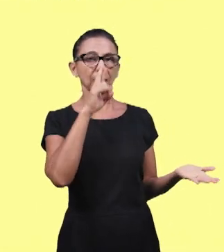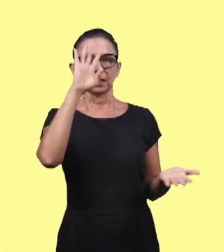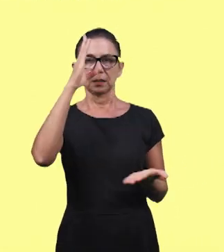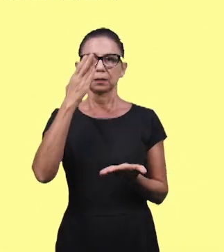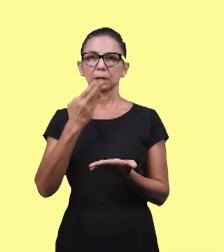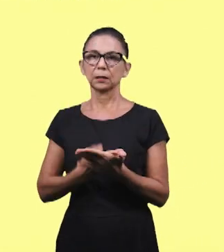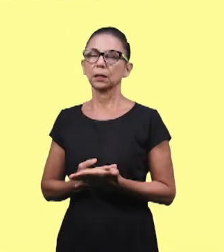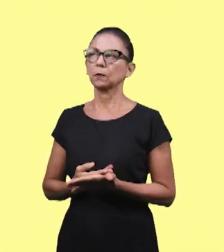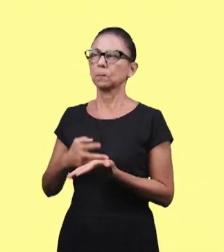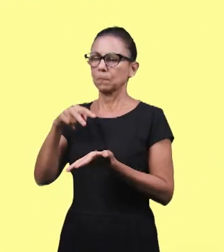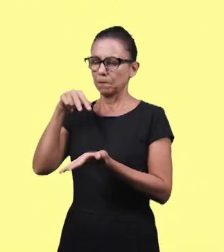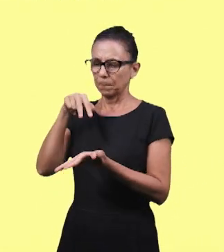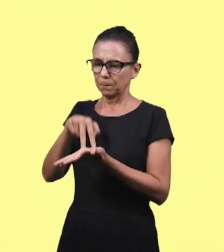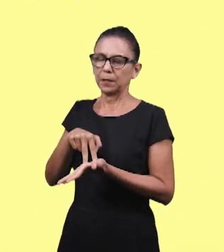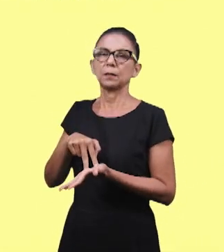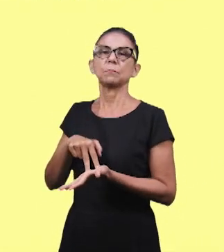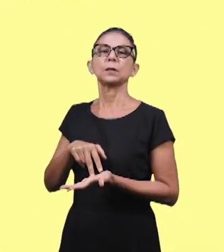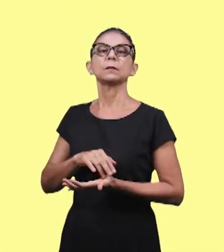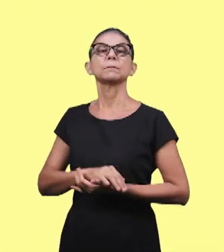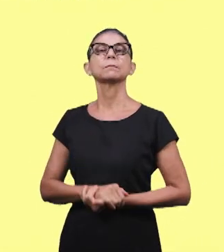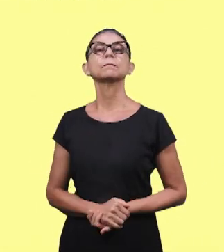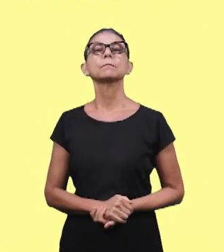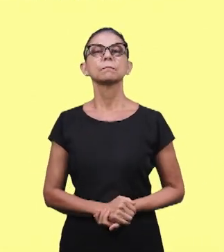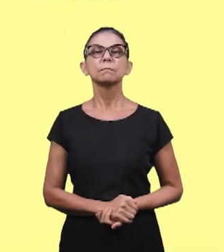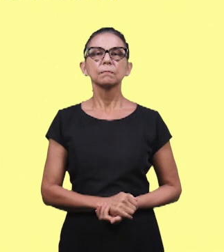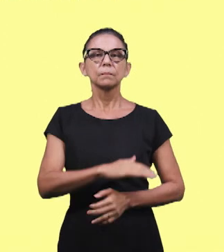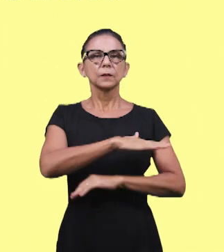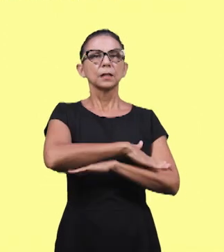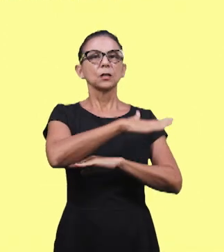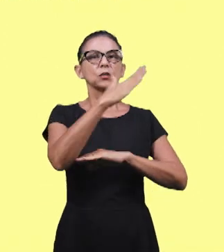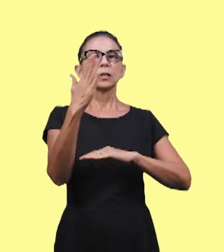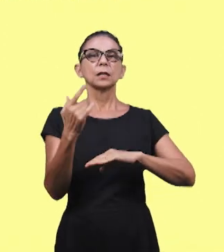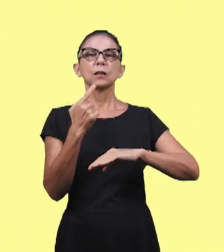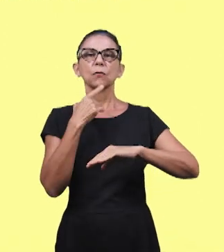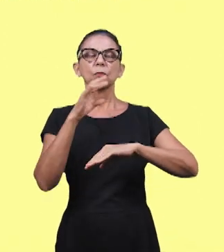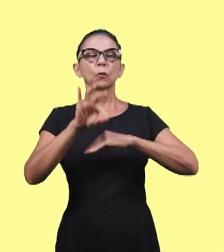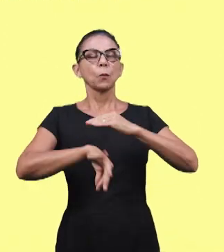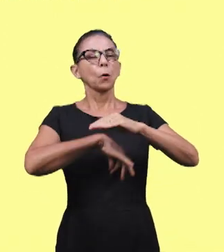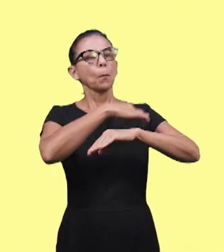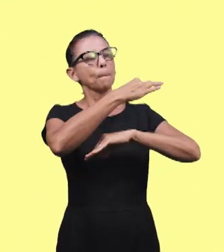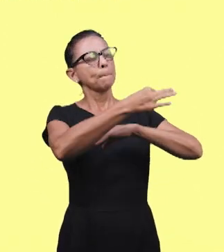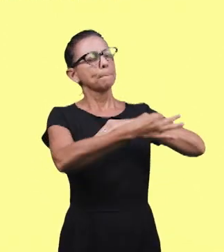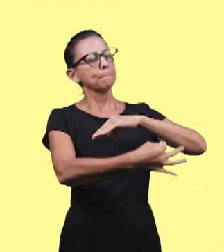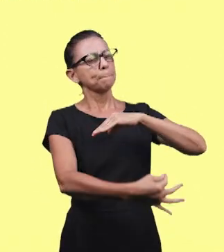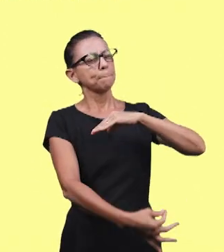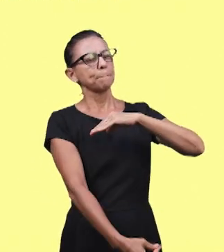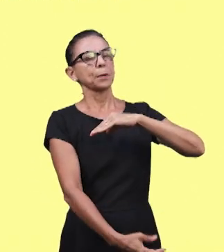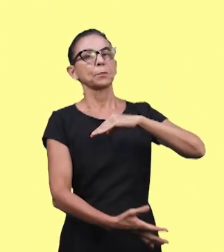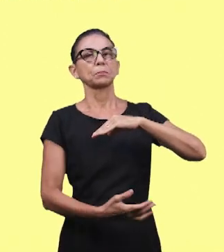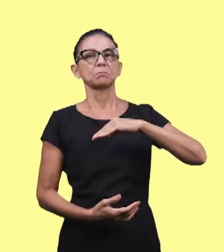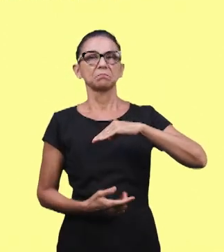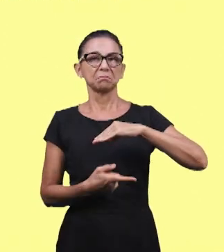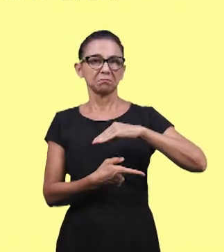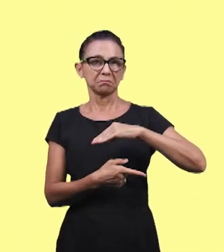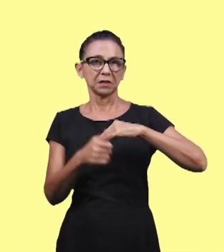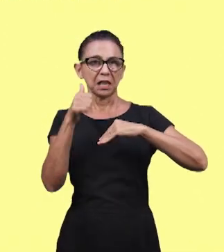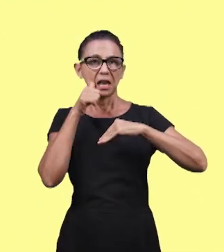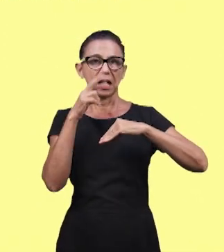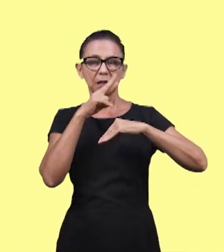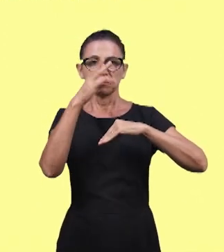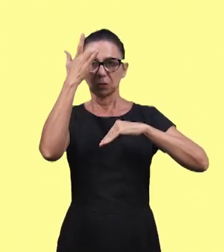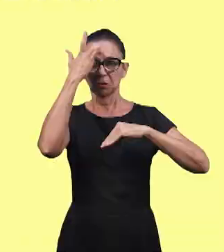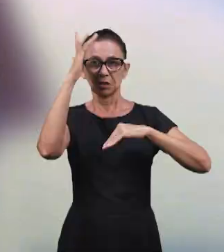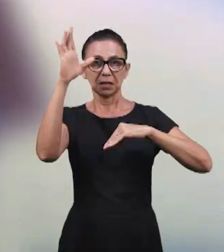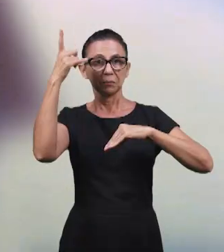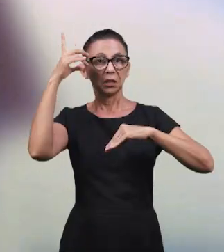la foi, elle a cru, elle a persévéré. Le fil écarlate était dans sa maison jusqu'à la